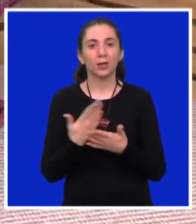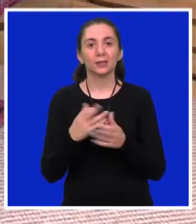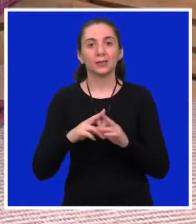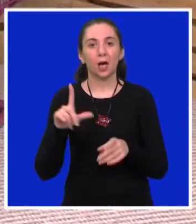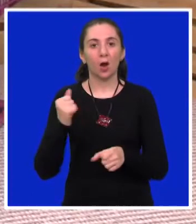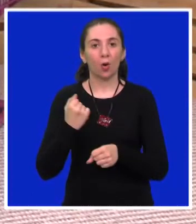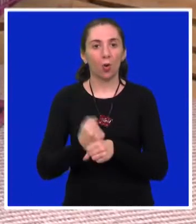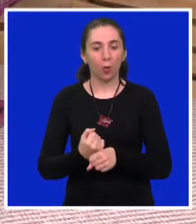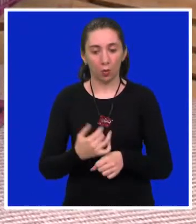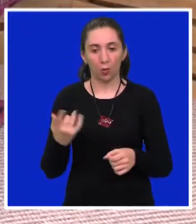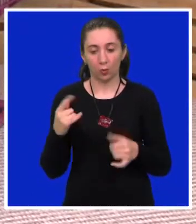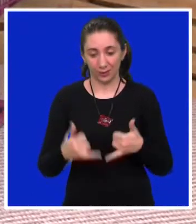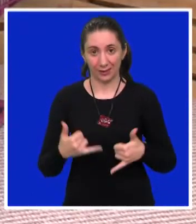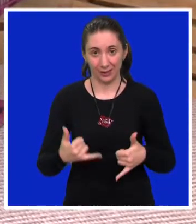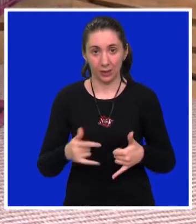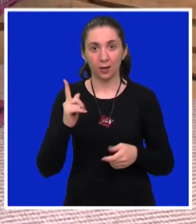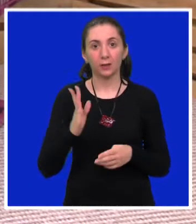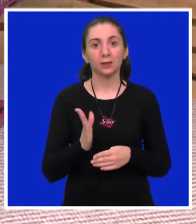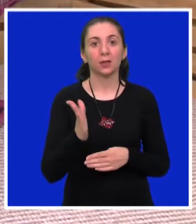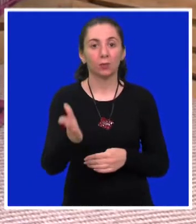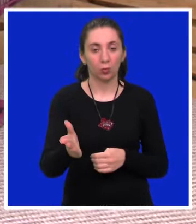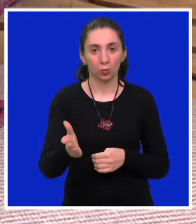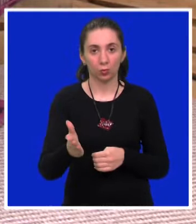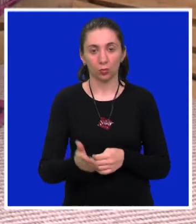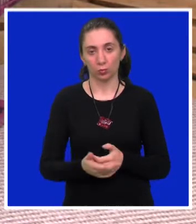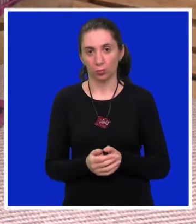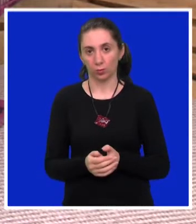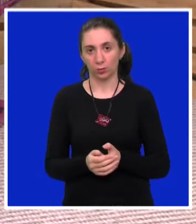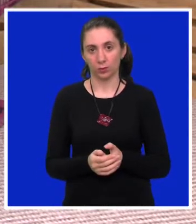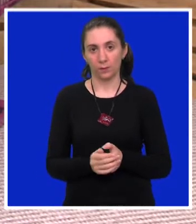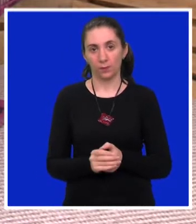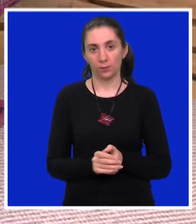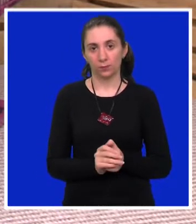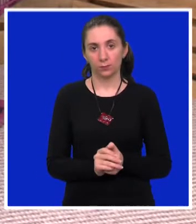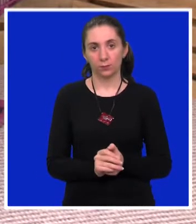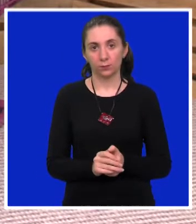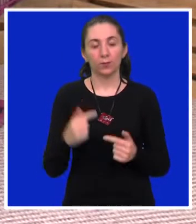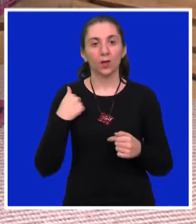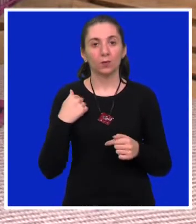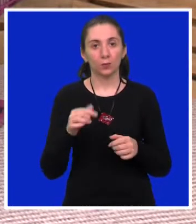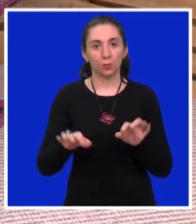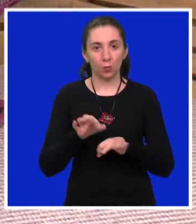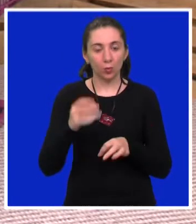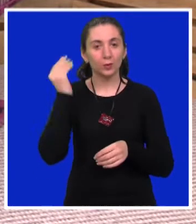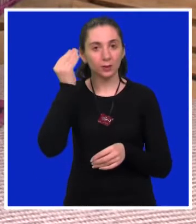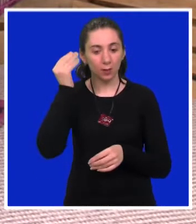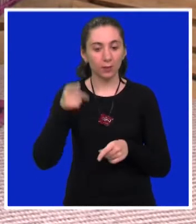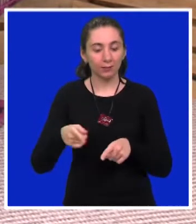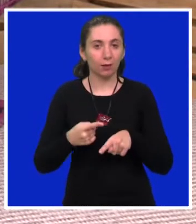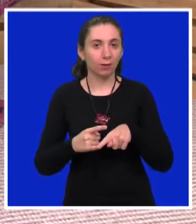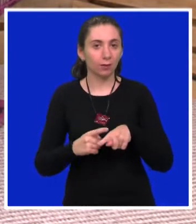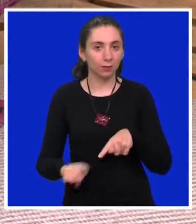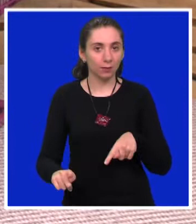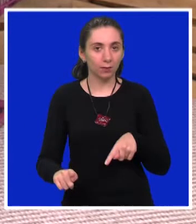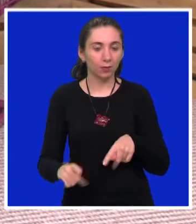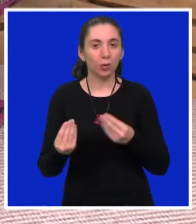zalog i za sadašnjost, ali i za budućnost. Tako da mi smo projekti zamislili u tom